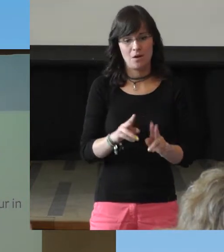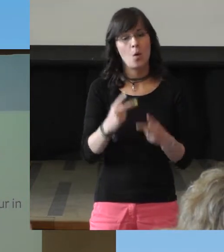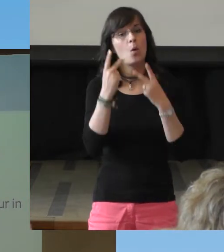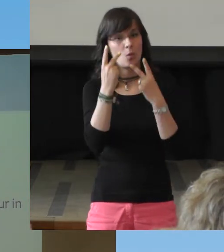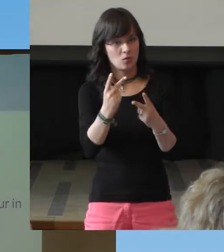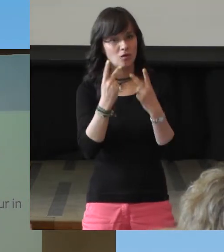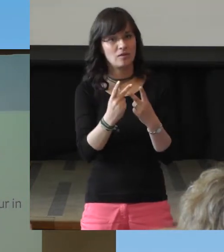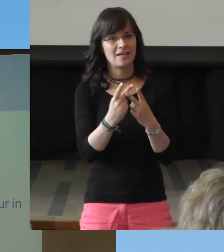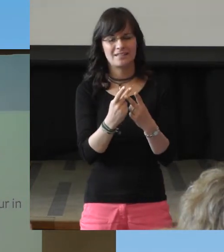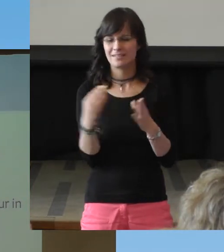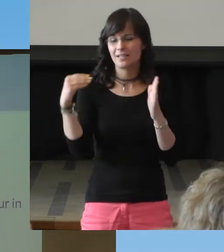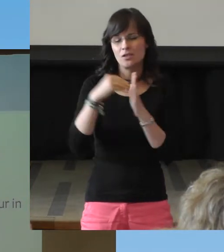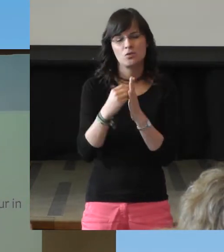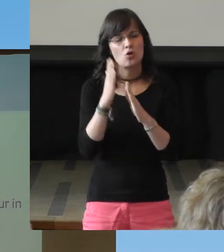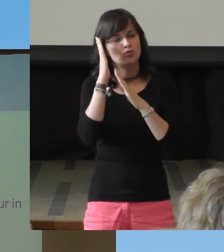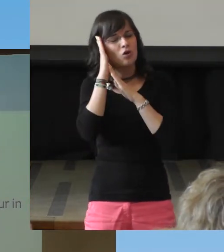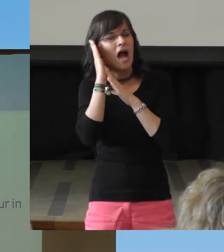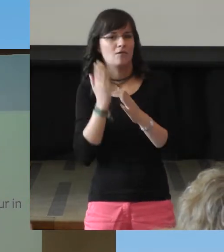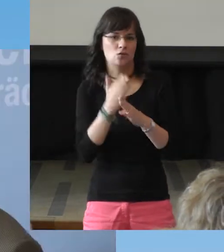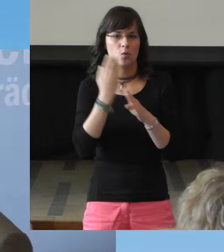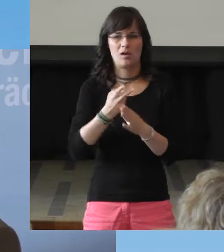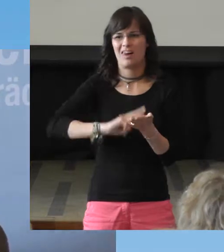erhebliche Schlafstörungen verursachen kann.